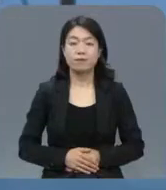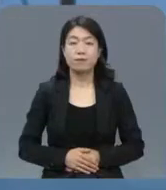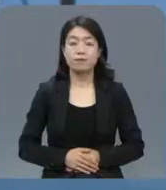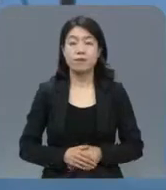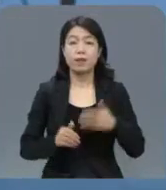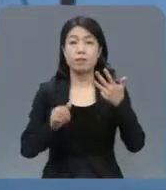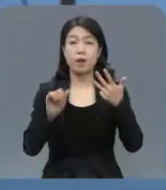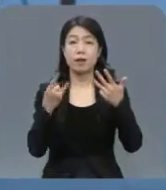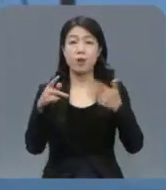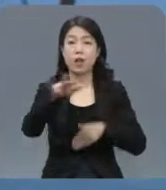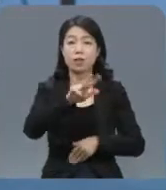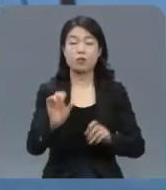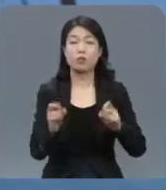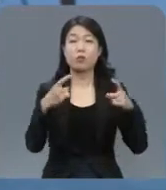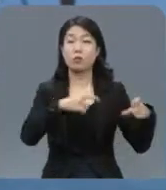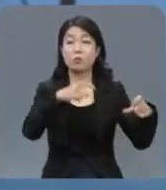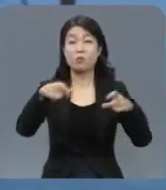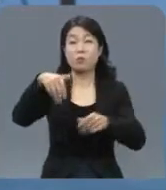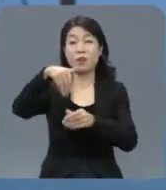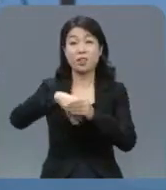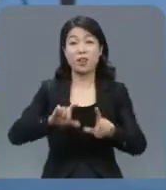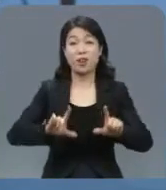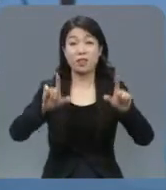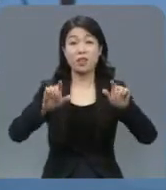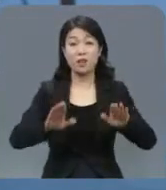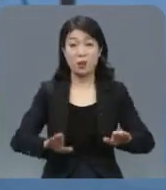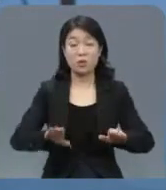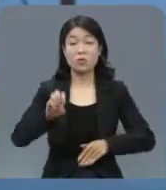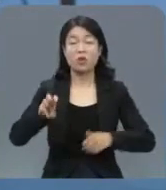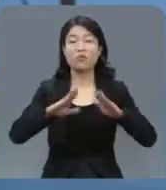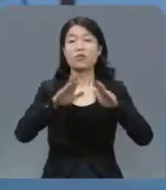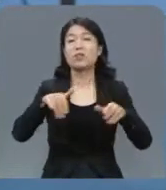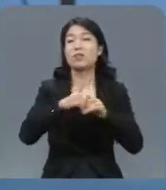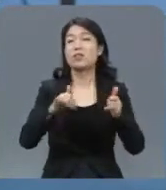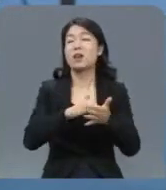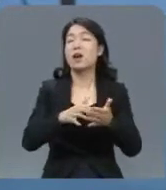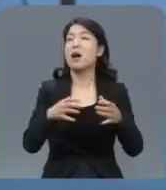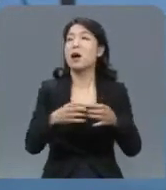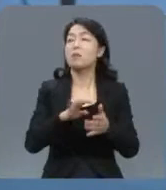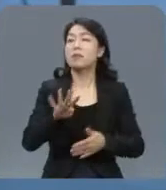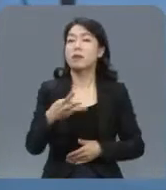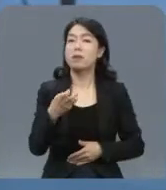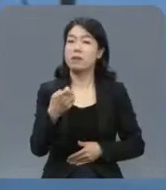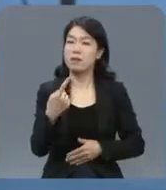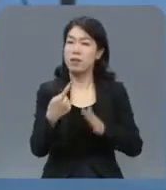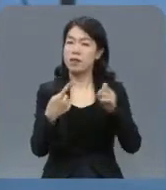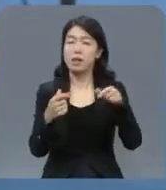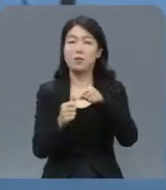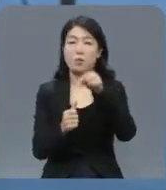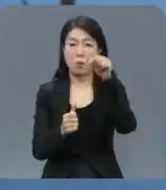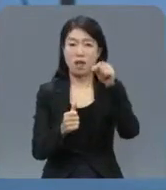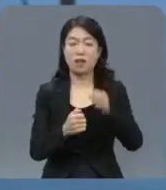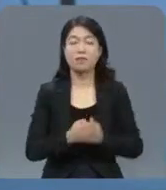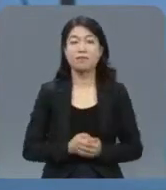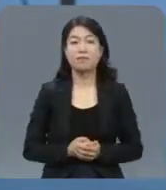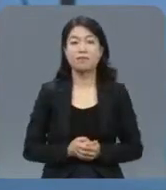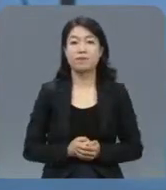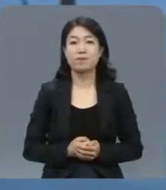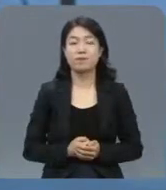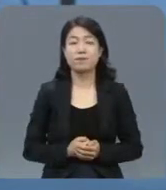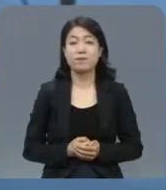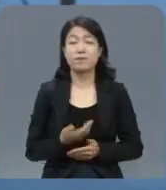제 8의 성국 동시에 지방선거 1인 오늘 강좌 전남 유권자들은 모두 400 31명의 지역 일꾼을 보게 됩니다